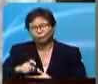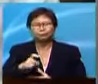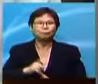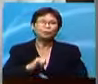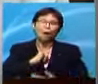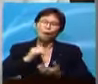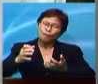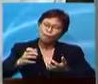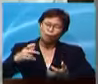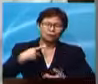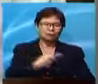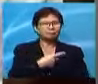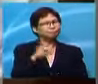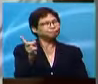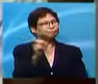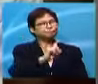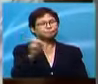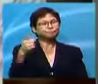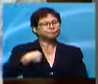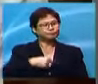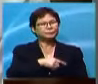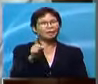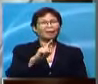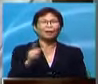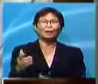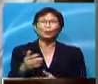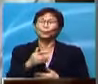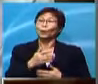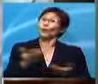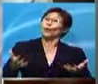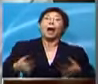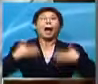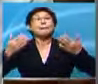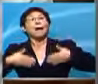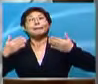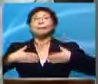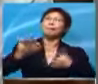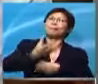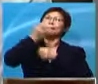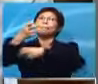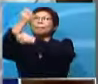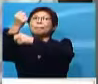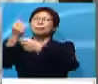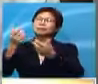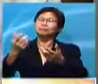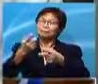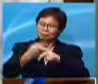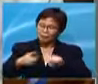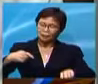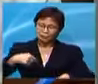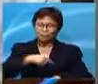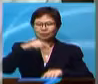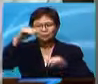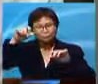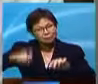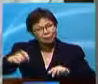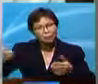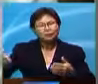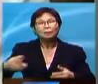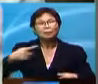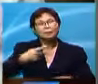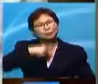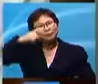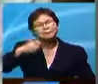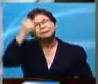hend kita ni jangan terbawa-bawa dengan kemenangan ini tapi kita mesti membawa sikap